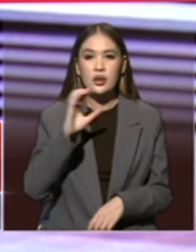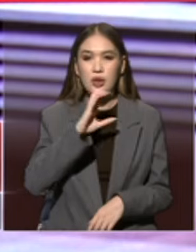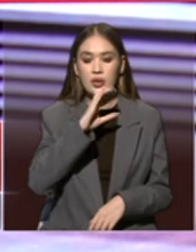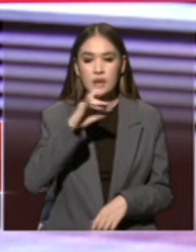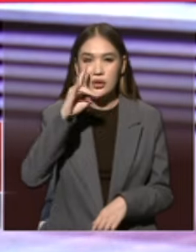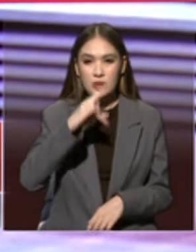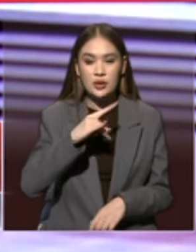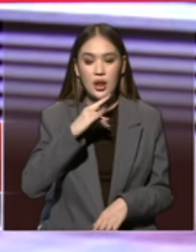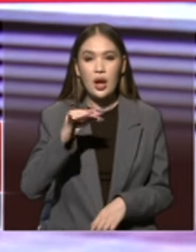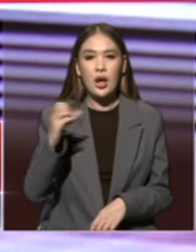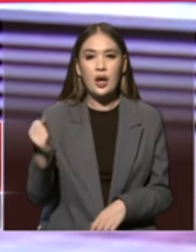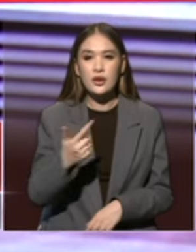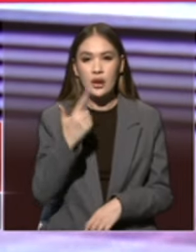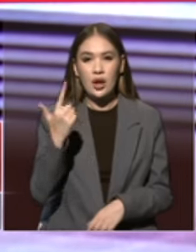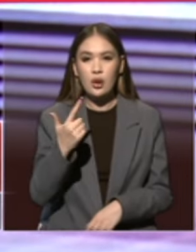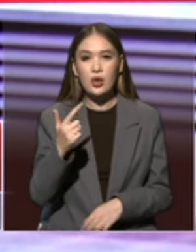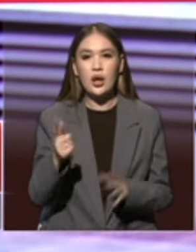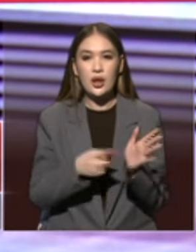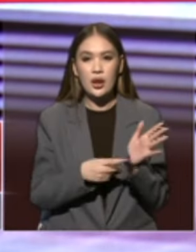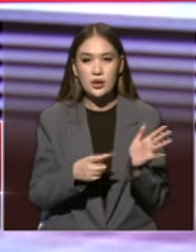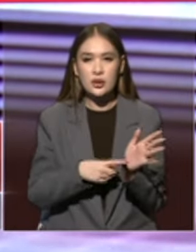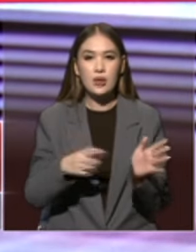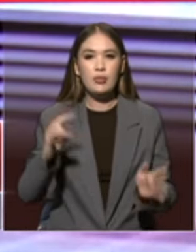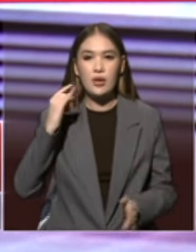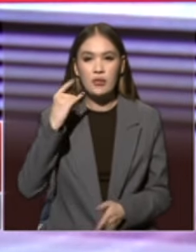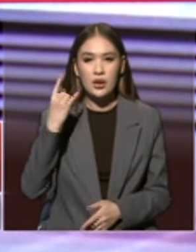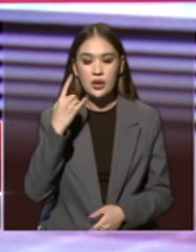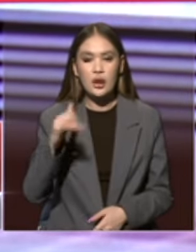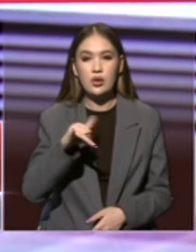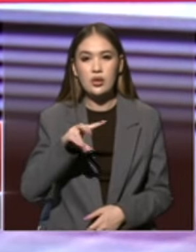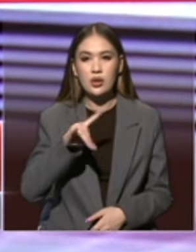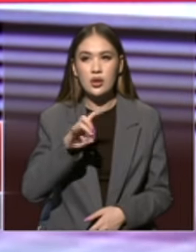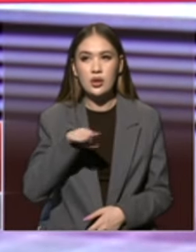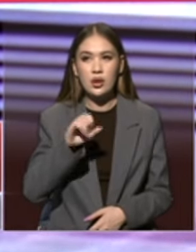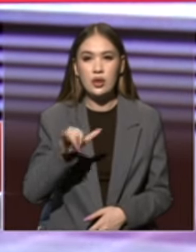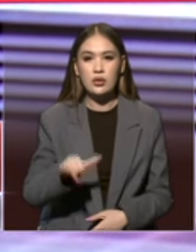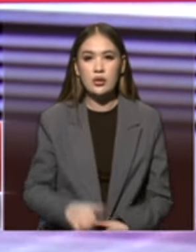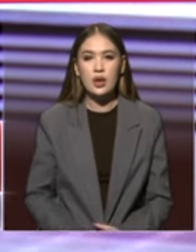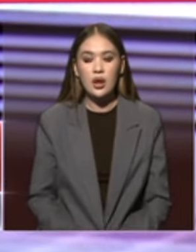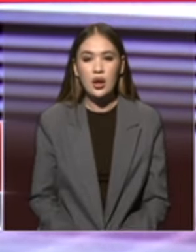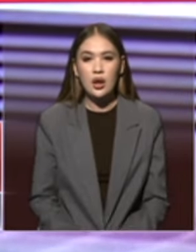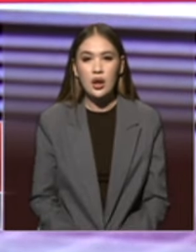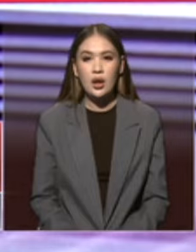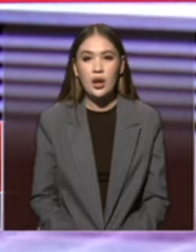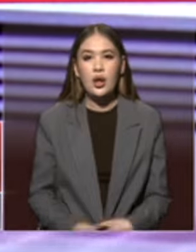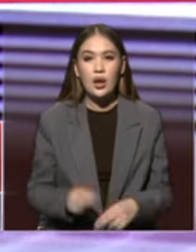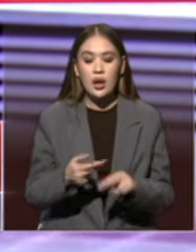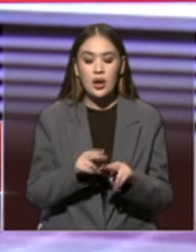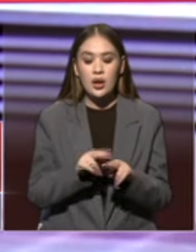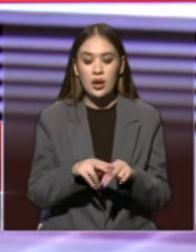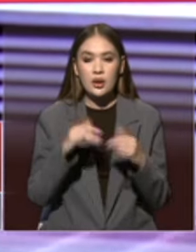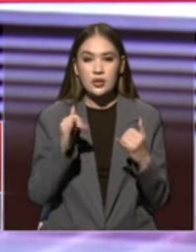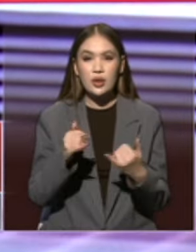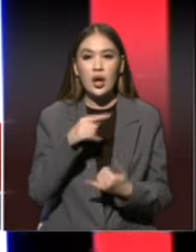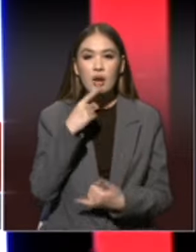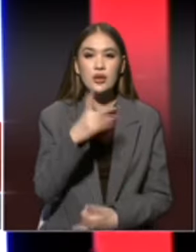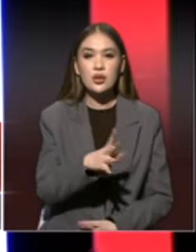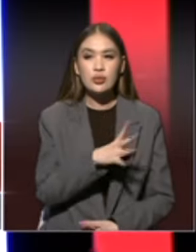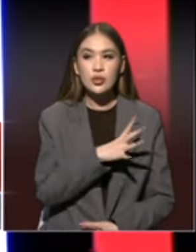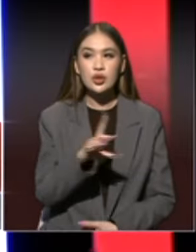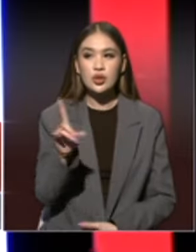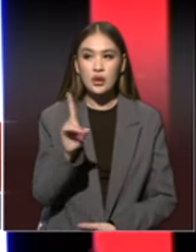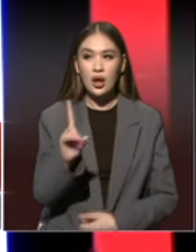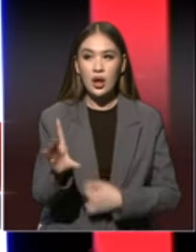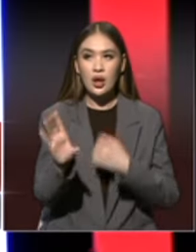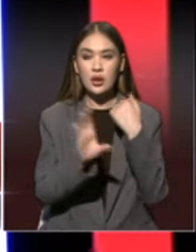облысы, Атырау, Қарағанды, Павлодар және Ұлытау. Ұлытау облыстары. Енді қымбат спикерлер, жаңа айтып қой, осы аптаның